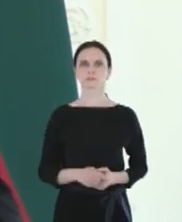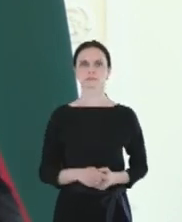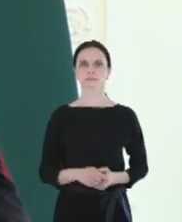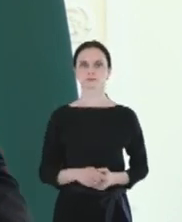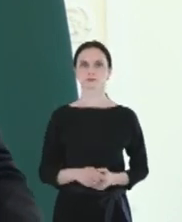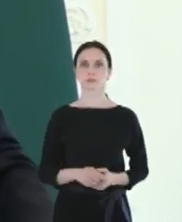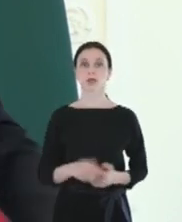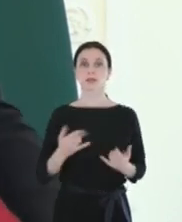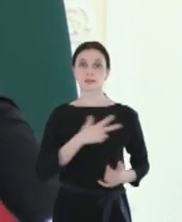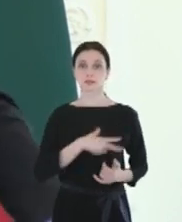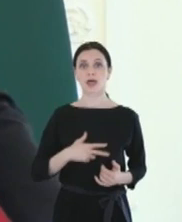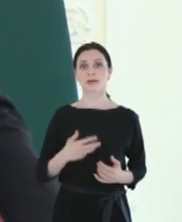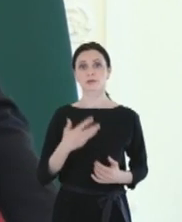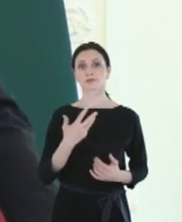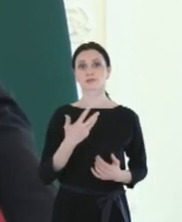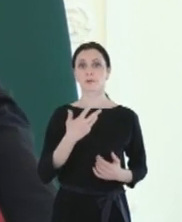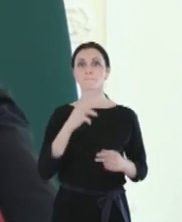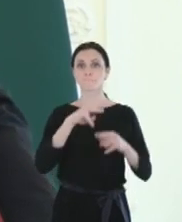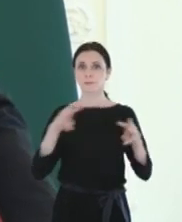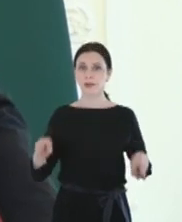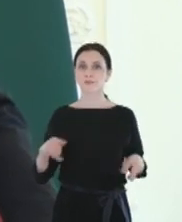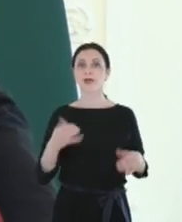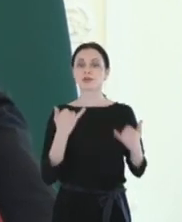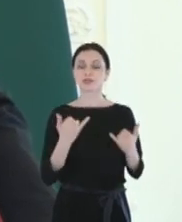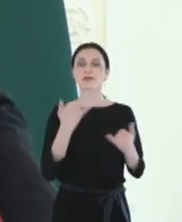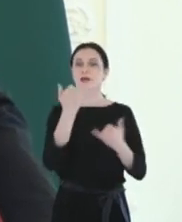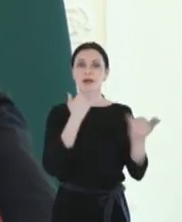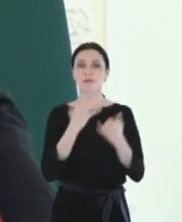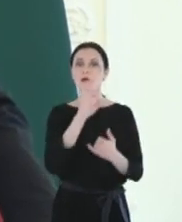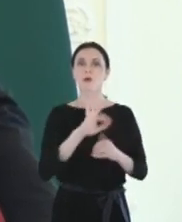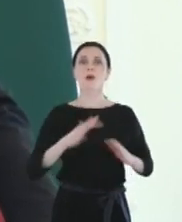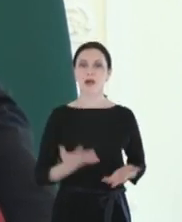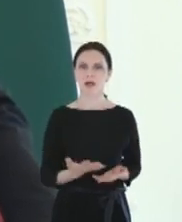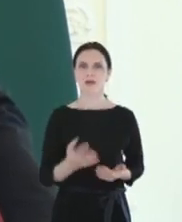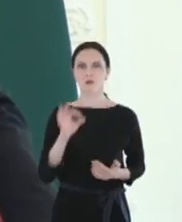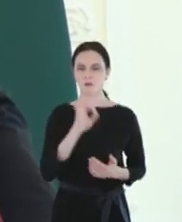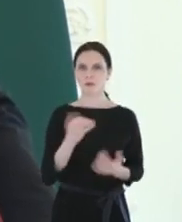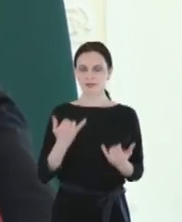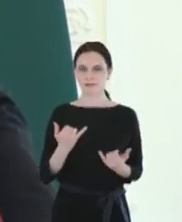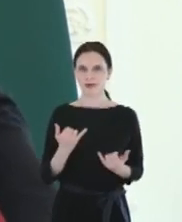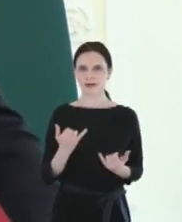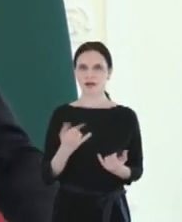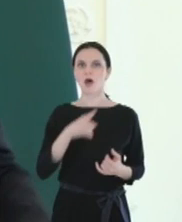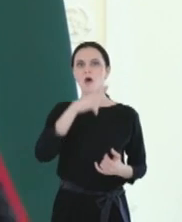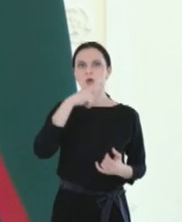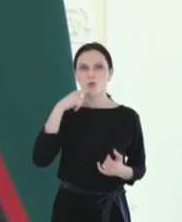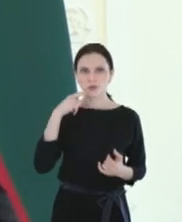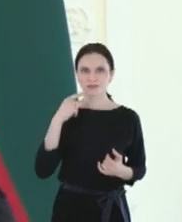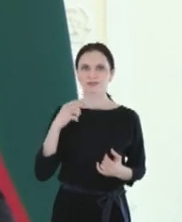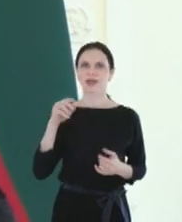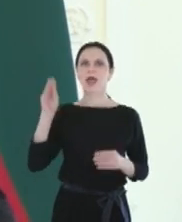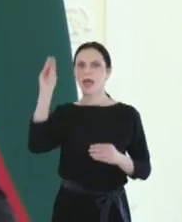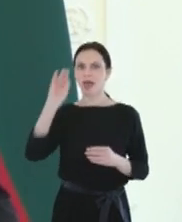Pokalbėje su premjere Mette Frederiksen taip pat akcentavau, kad Rusijos vykdomas dujų šantažas Europos Sąjungos atžvilgių